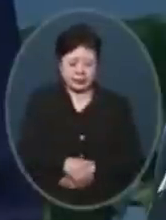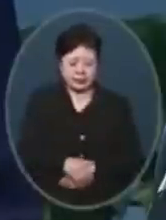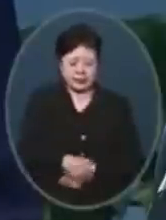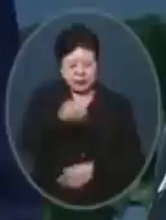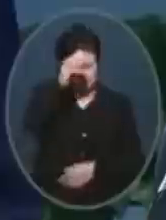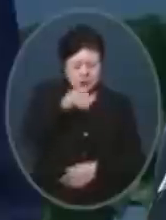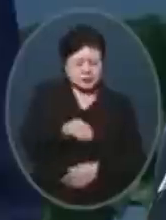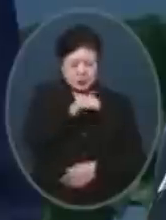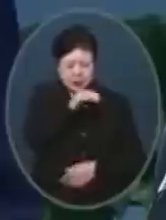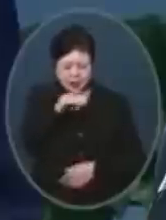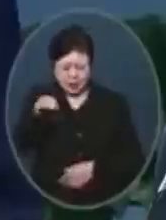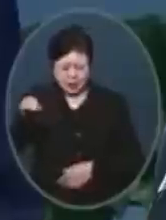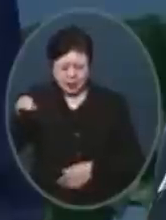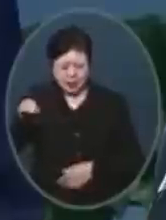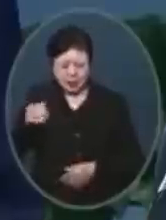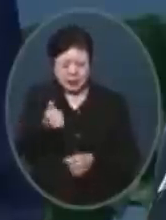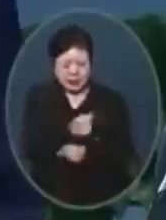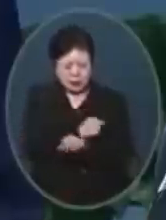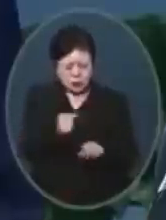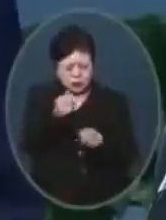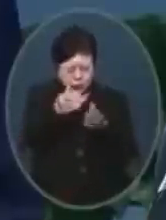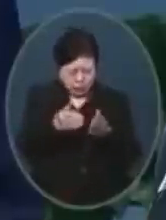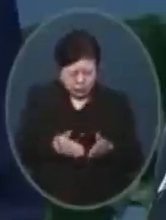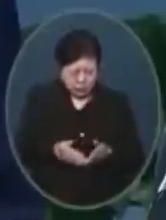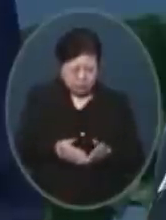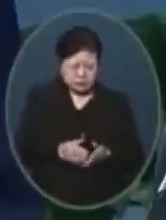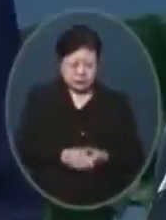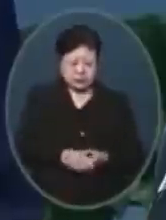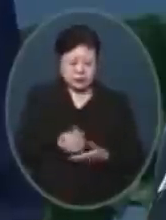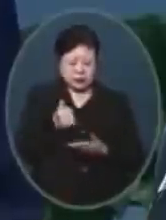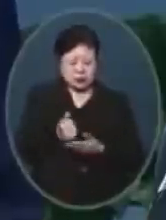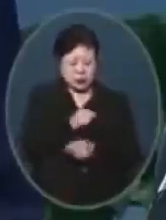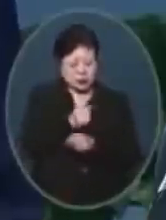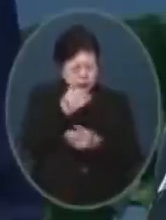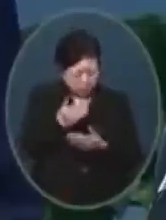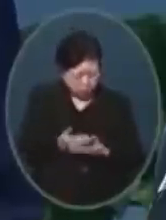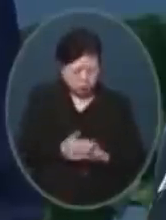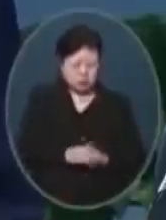십자가 대속을 통해서 죄가 용서받고